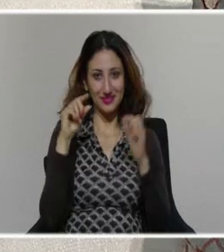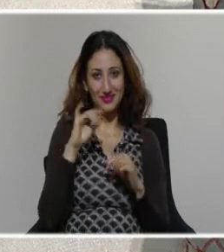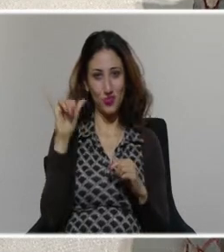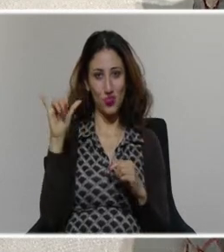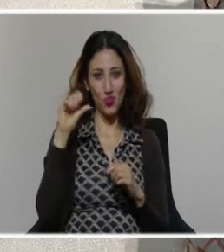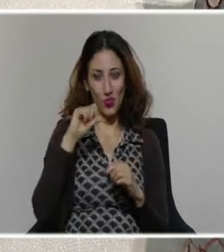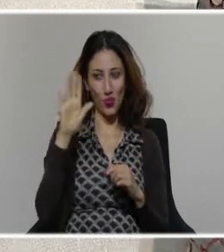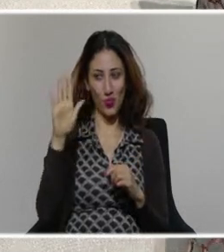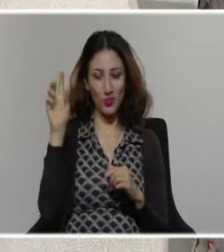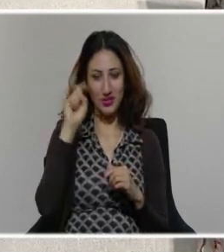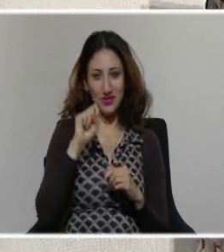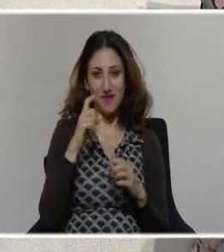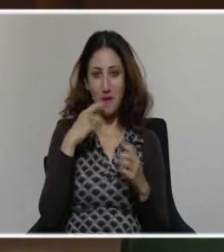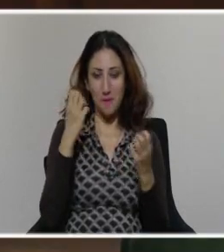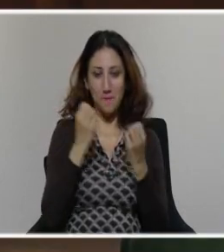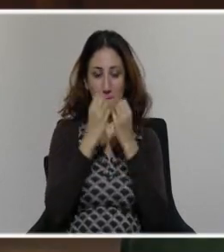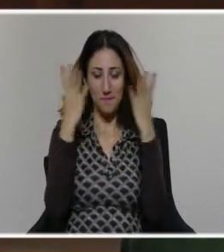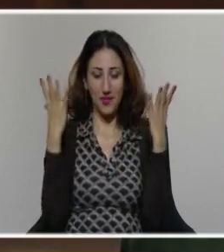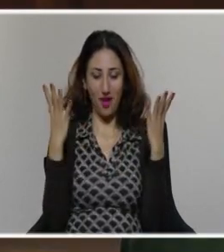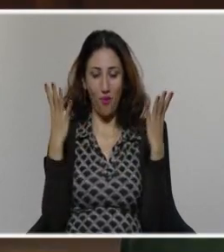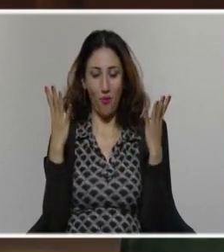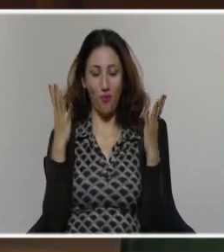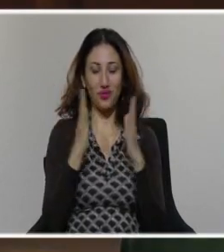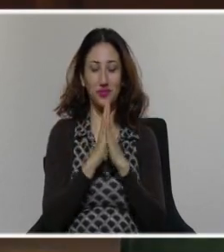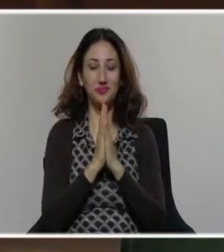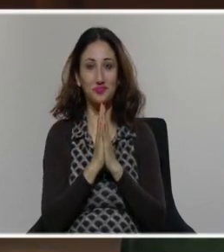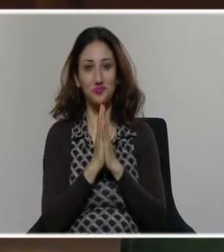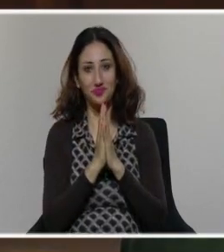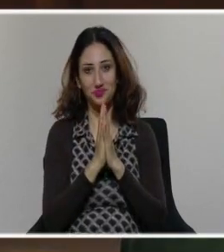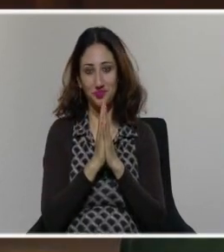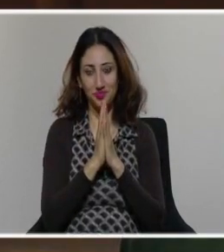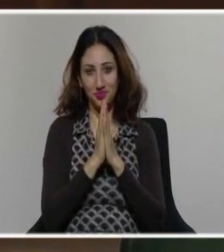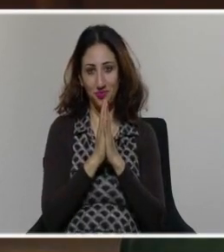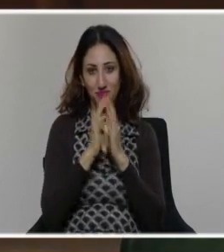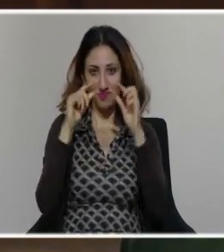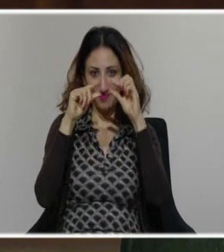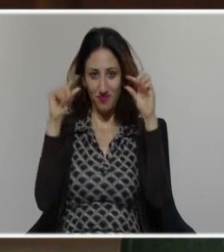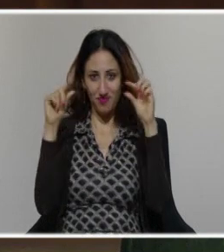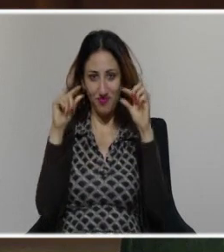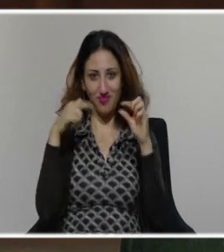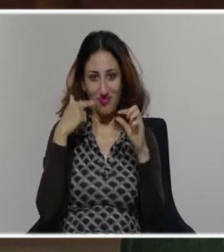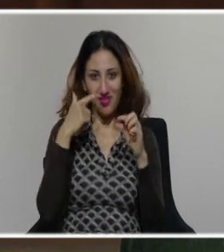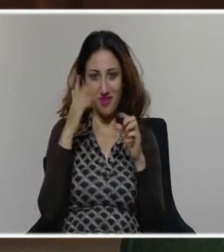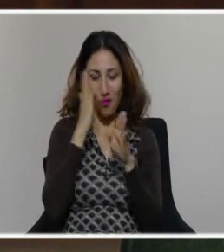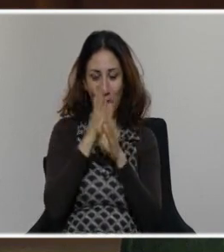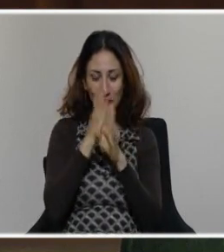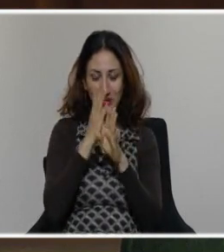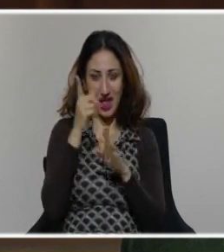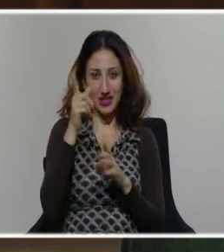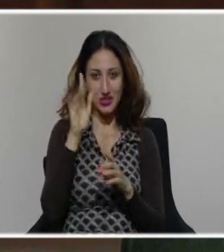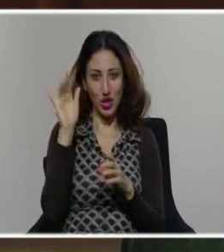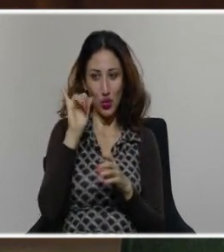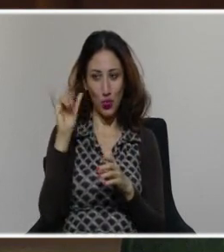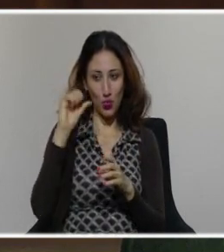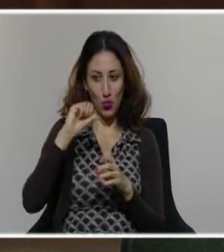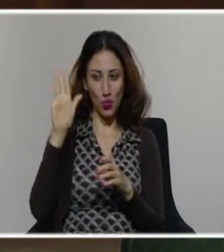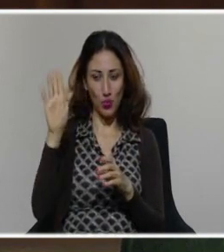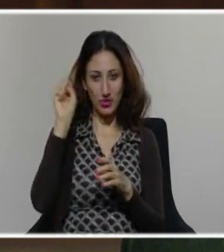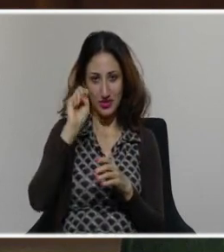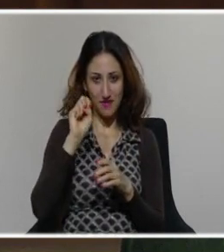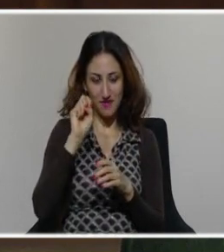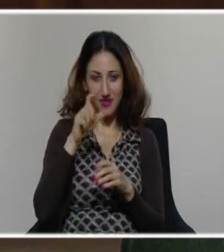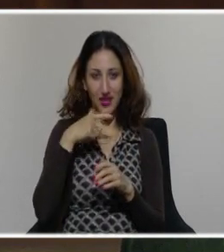الضوء الاستاذ يوسف عباس الضوء الشهير باحمد عبد العزيز منورنا. ازيك يا ابو حميد؟ الله